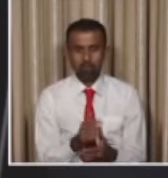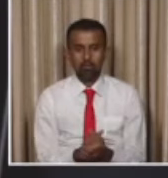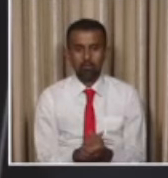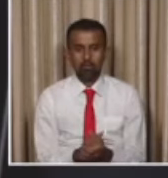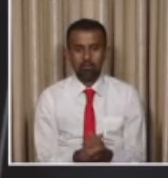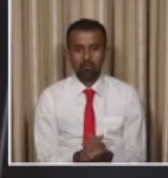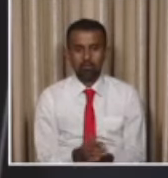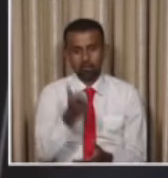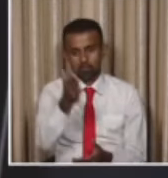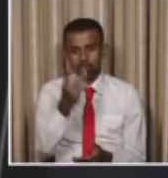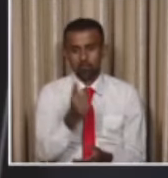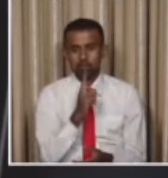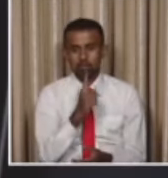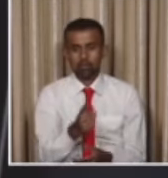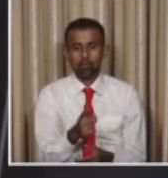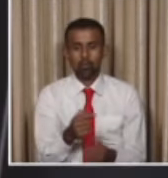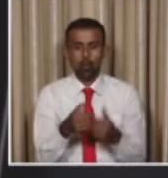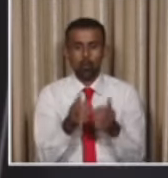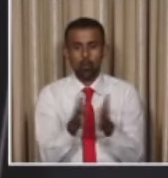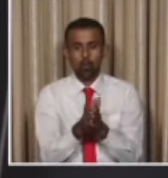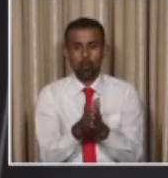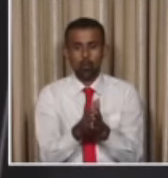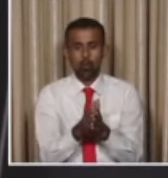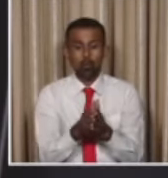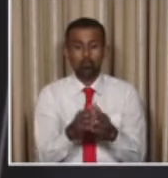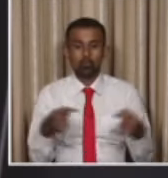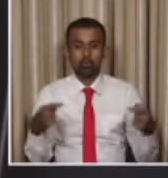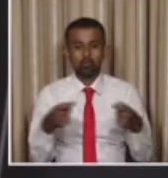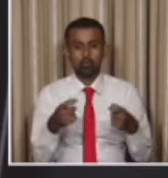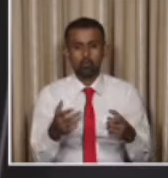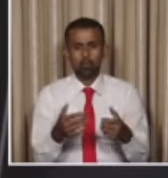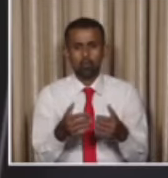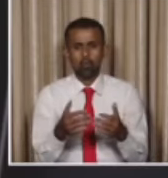කියලා. තමුන්නාසල කිව්ව ඕන කෙනෙකුට යුද්ධ කරන්න පුළුවන්.